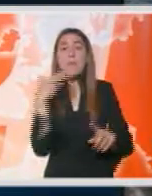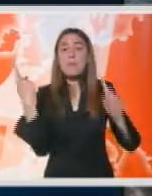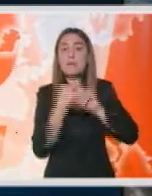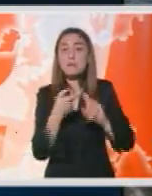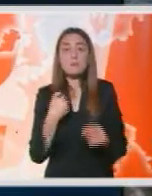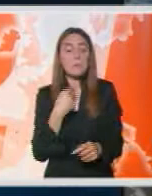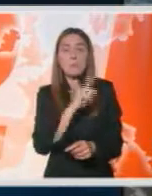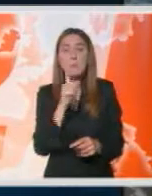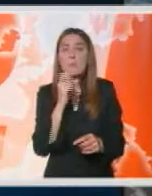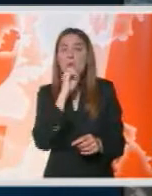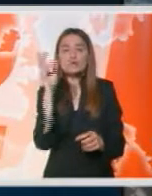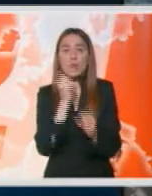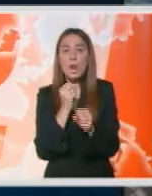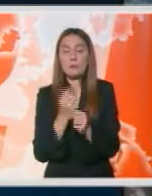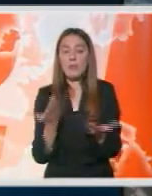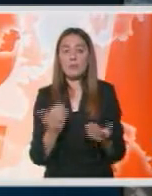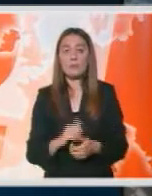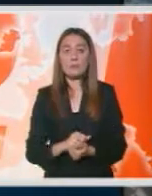ništa time ne bismo postigli.